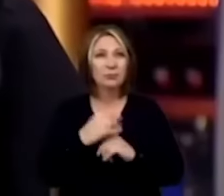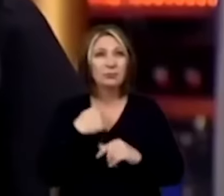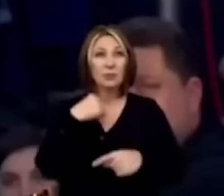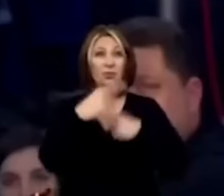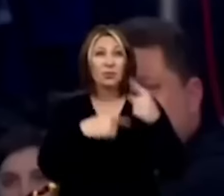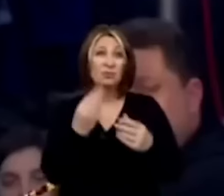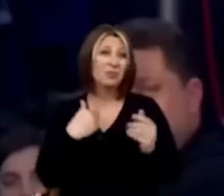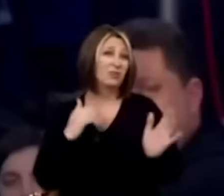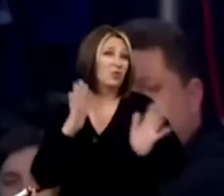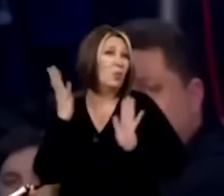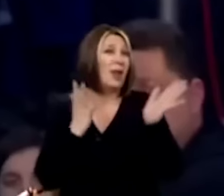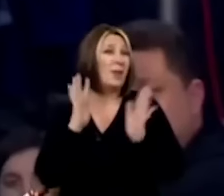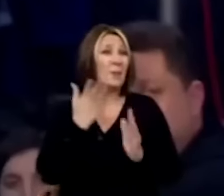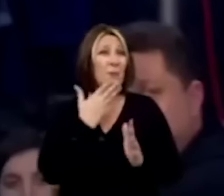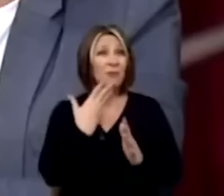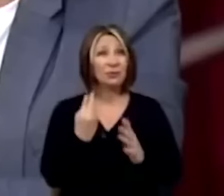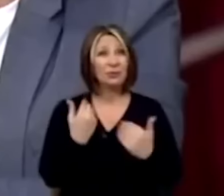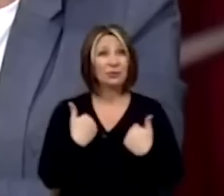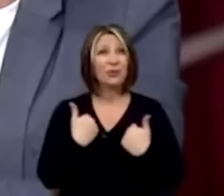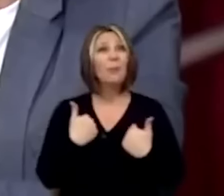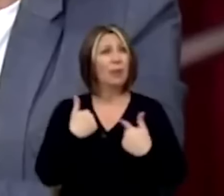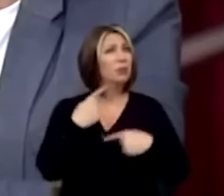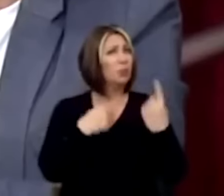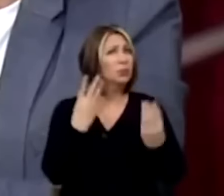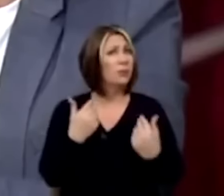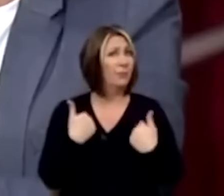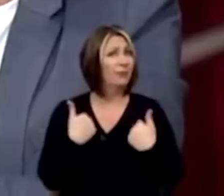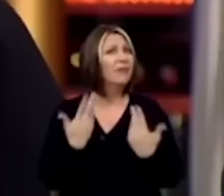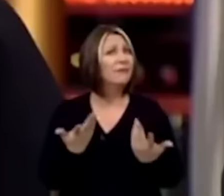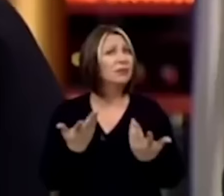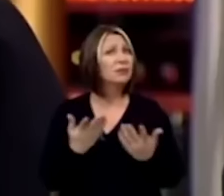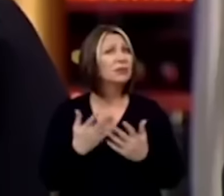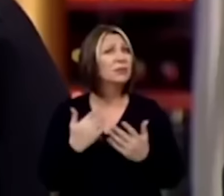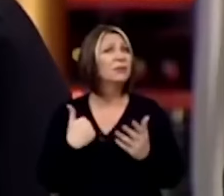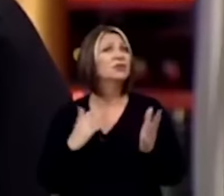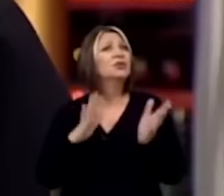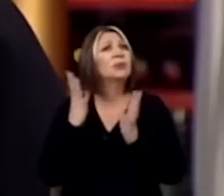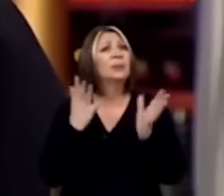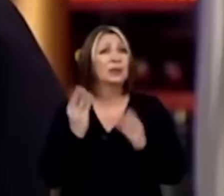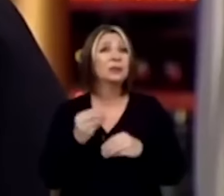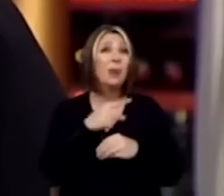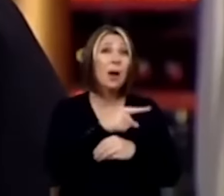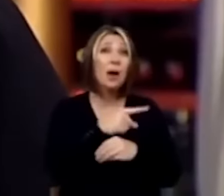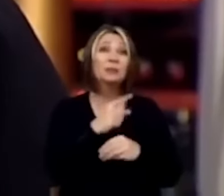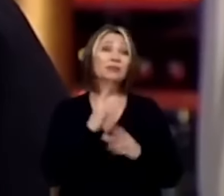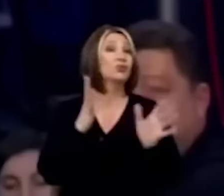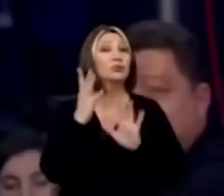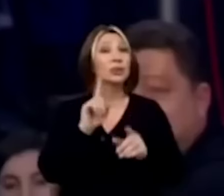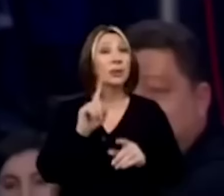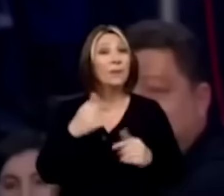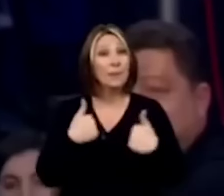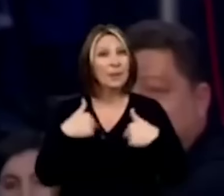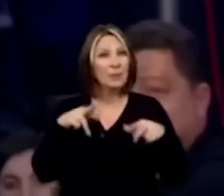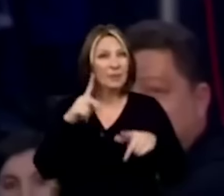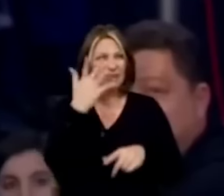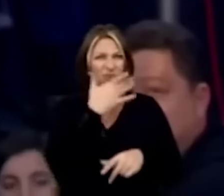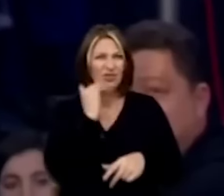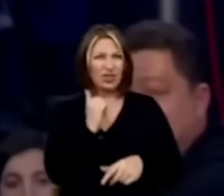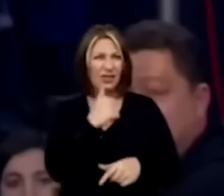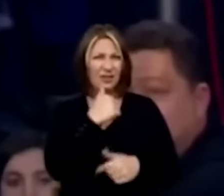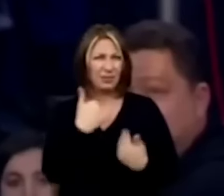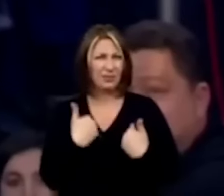onun yerinde olsam şımarırdım. Böyle bir güzellik ben olsa ben. Ben de olsam şımarırdım, evet. Olabilirdim yani. Ben şımarabilirdim ama... Ama halbuki benim gibi bir adam, mesela